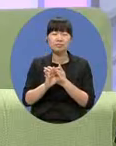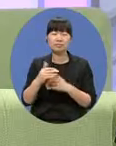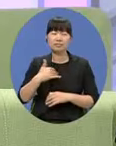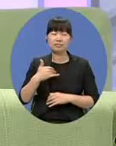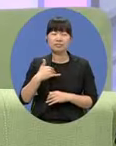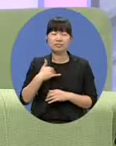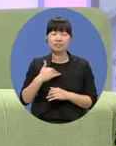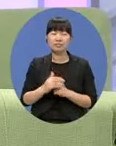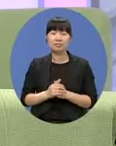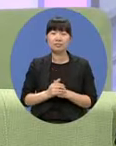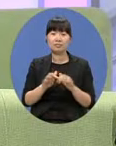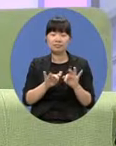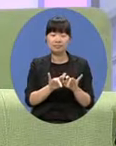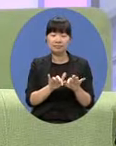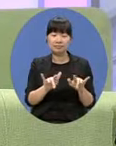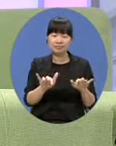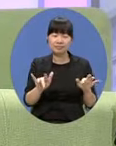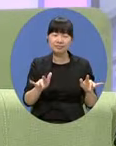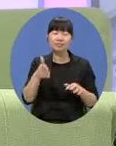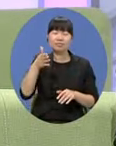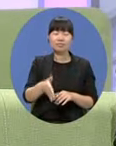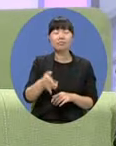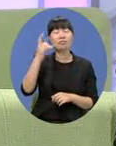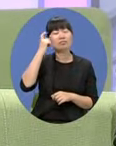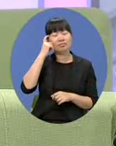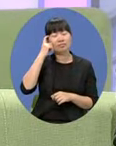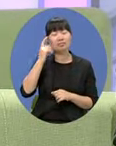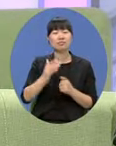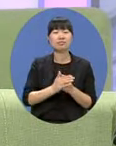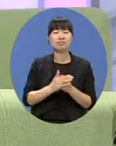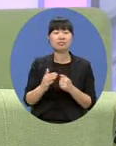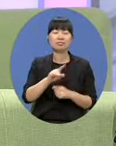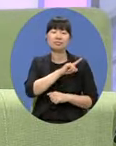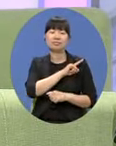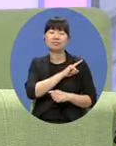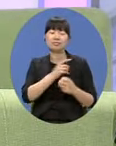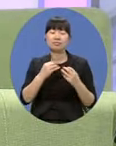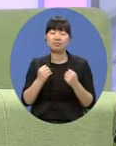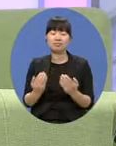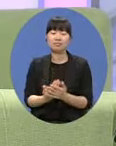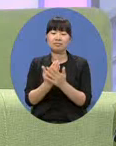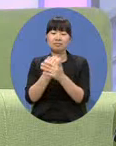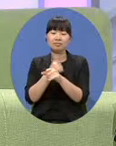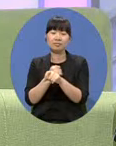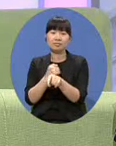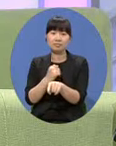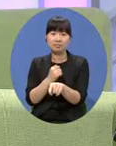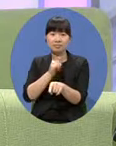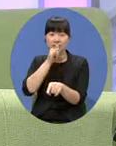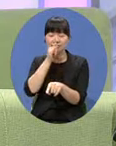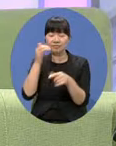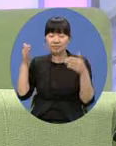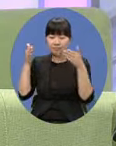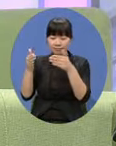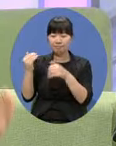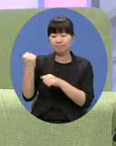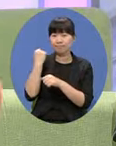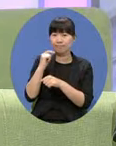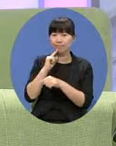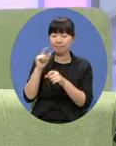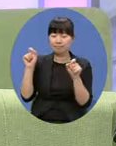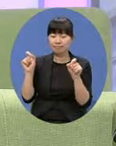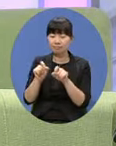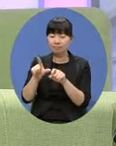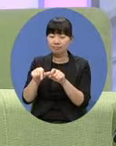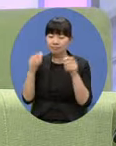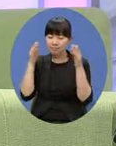제가 피아노를 전공을 하면서 가장 많이 향상이 됐던 부분이 집중력인 것 같아요. 단시간에